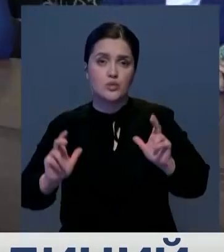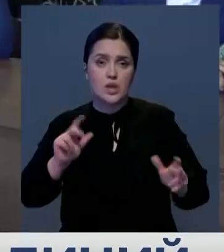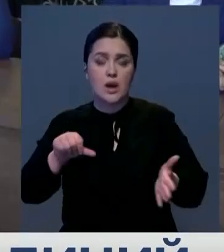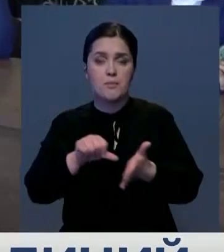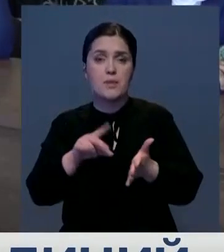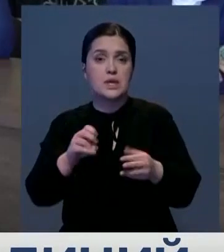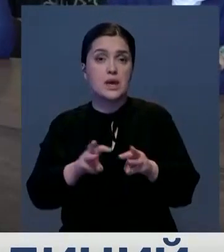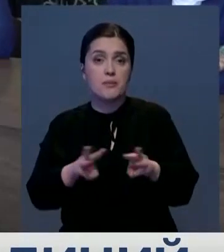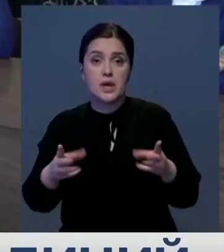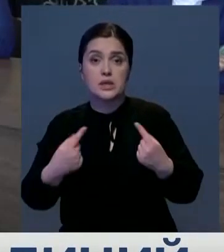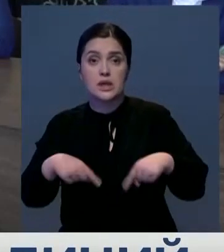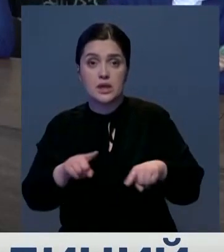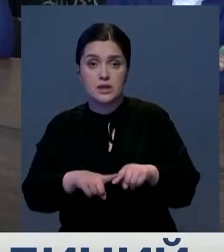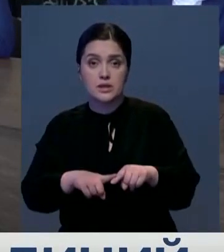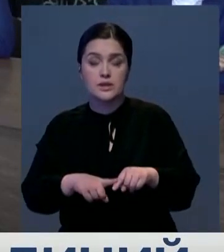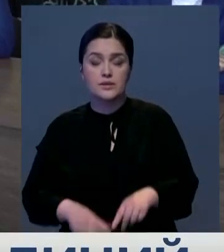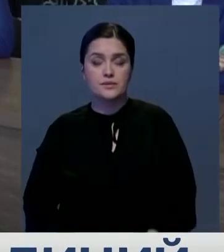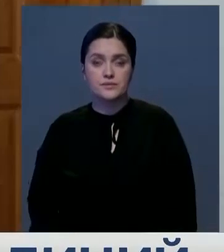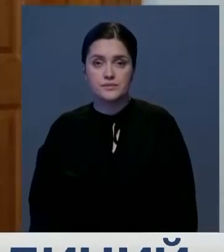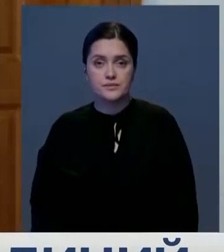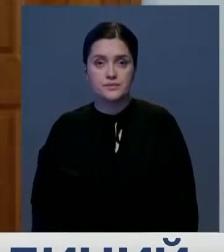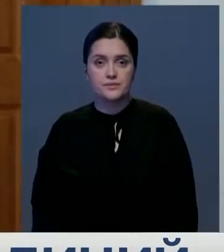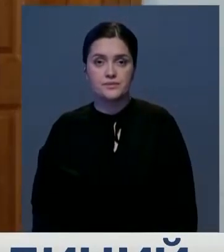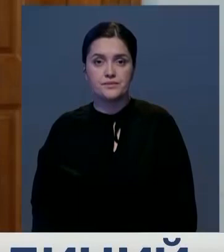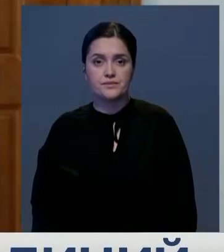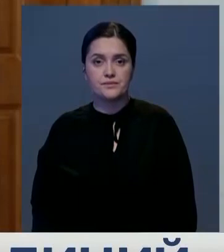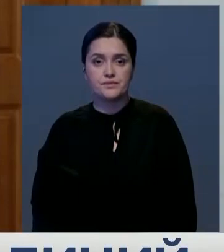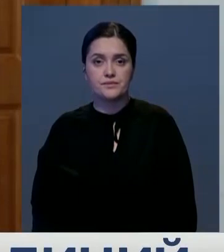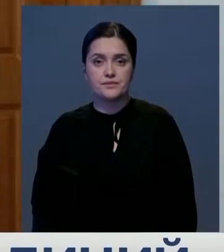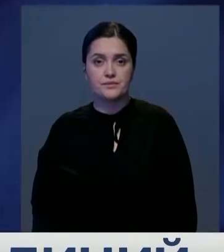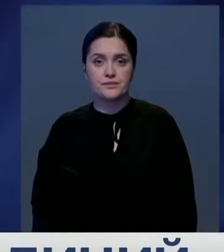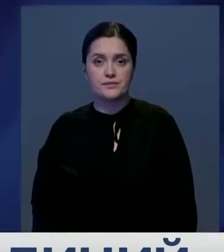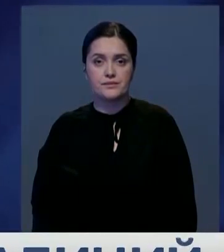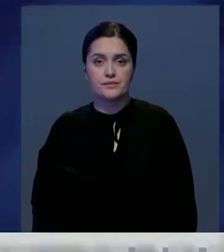неправительственных организаций. Сабин Рахимбай, Марат Игликов из Павлодара, Хабар 24.